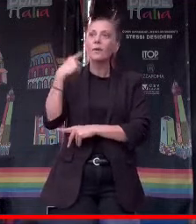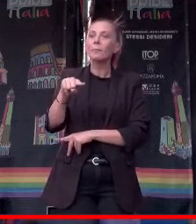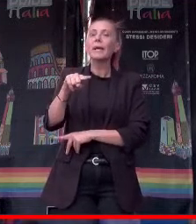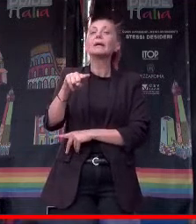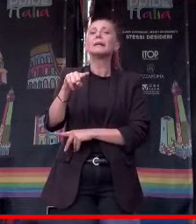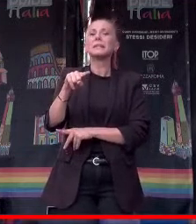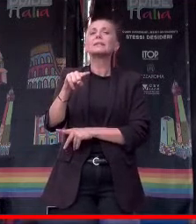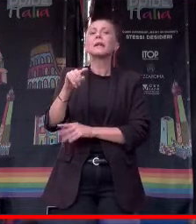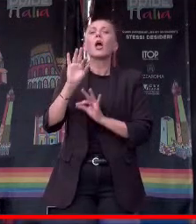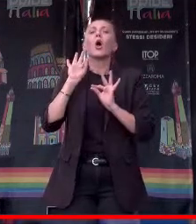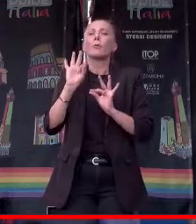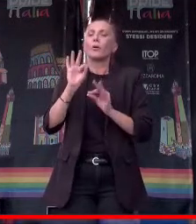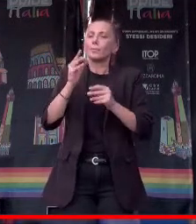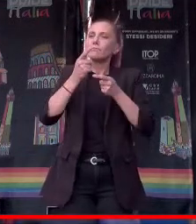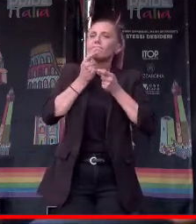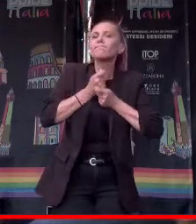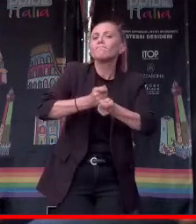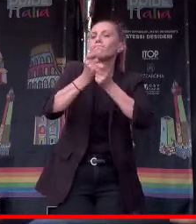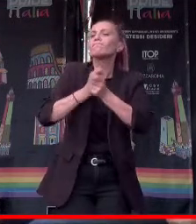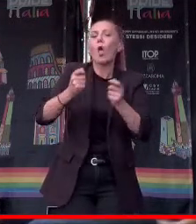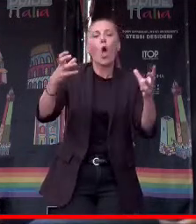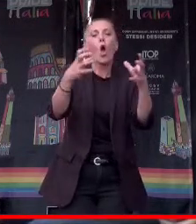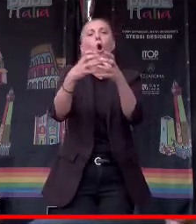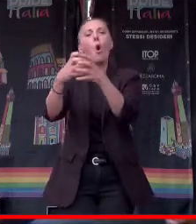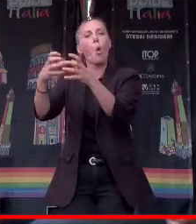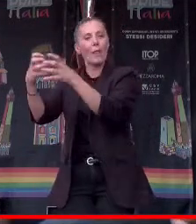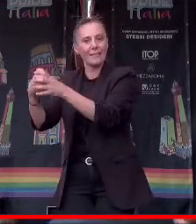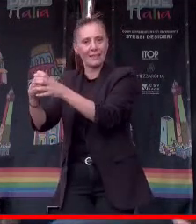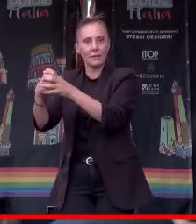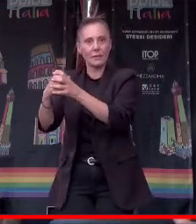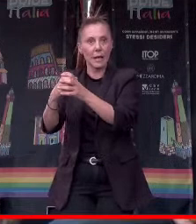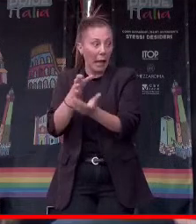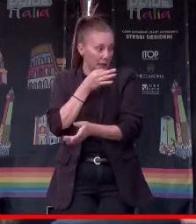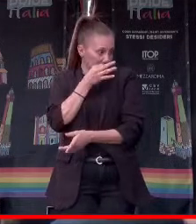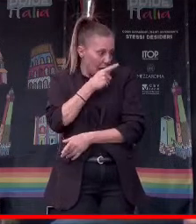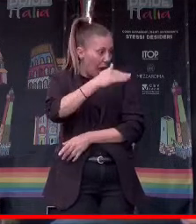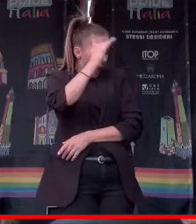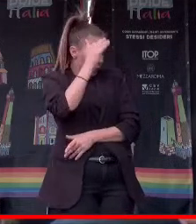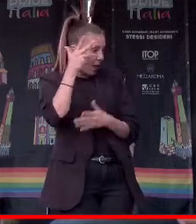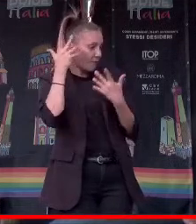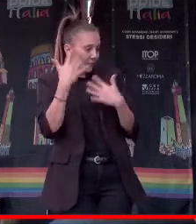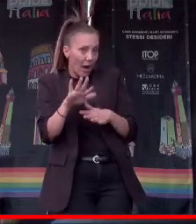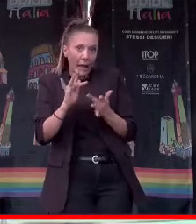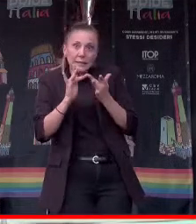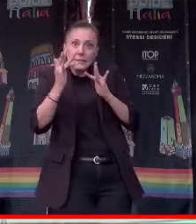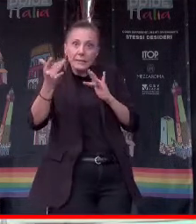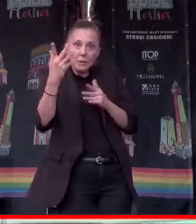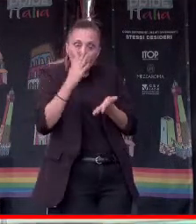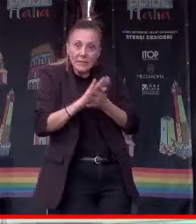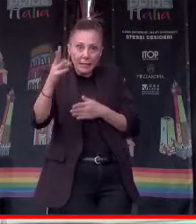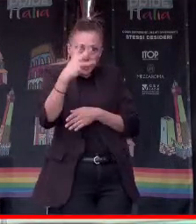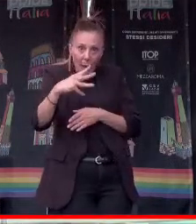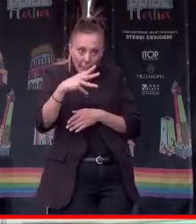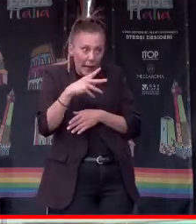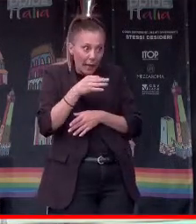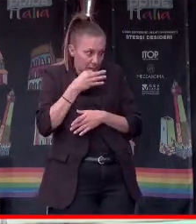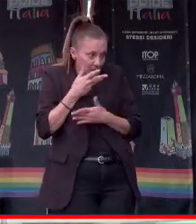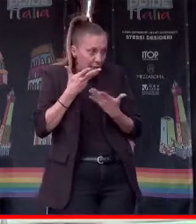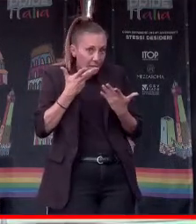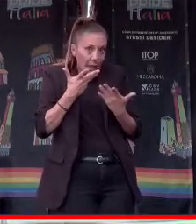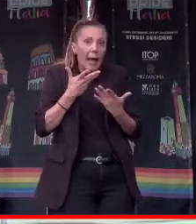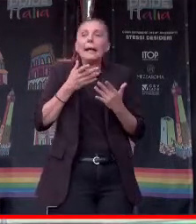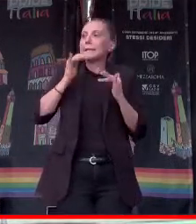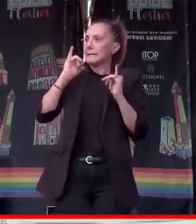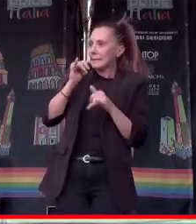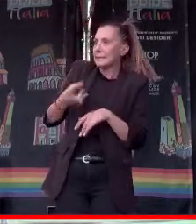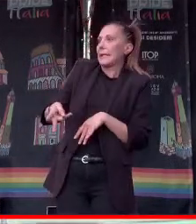proprio a segnare le collettività dove vengono fatte queste azioni. E vi hanno ascoltato a quello che si legge sul sito di Santa Marinella? Allora, hanno dato una risposta.